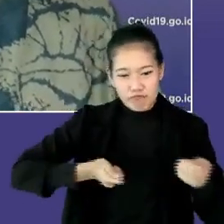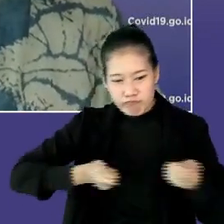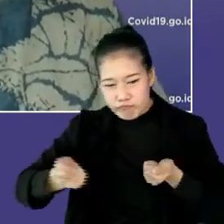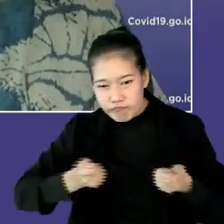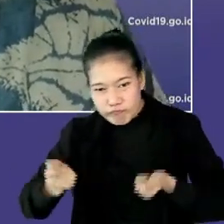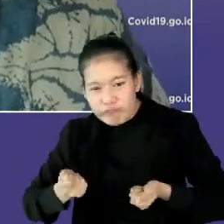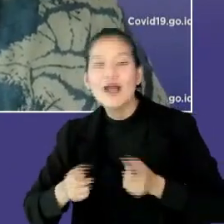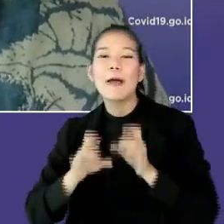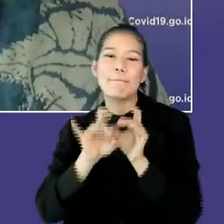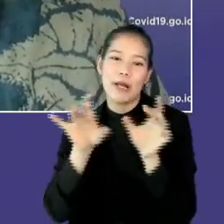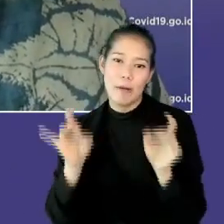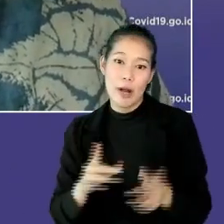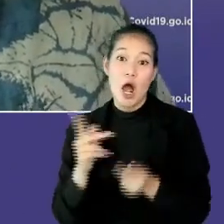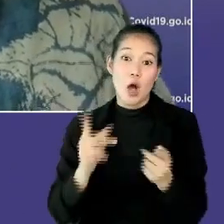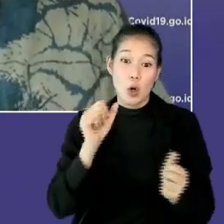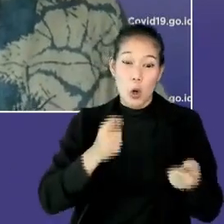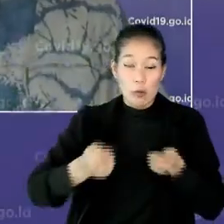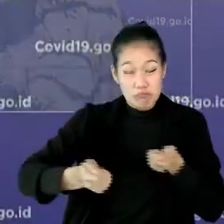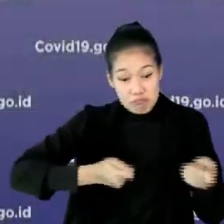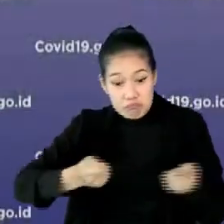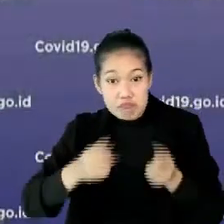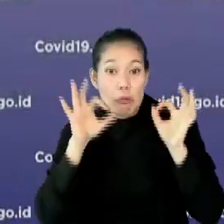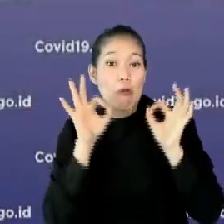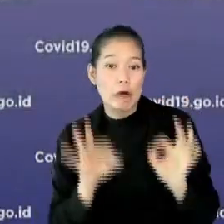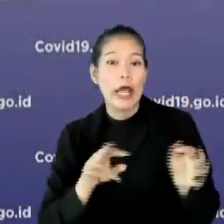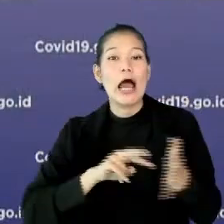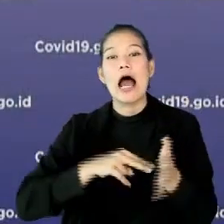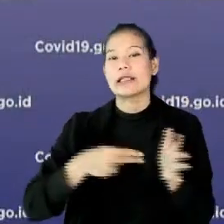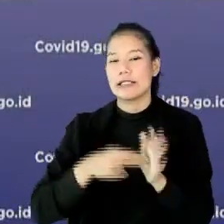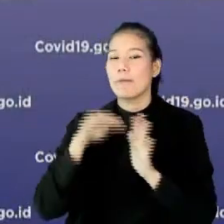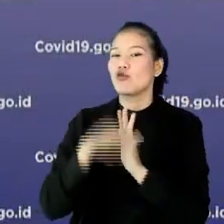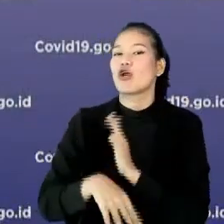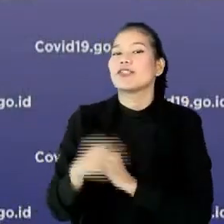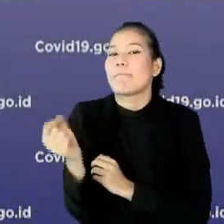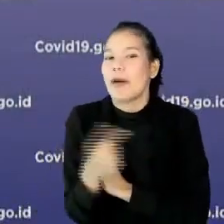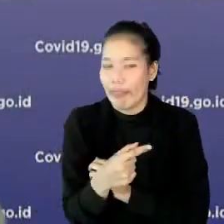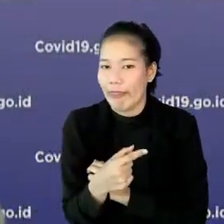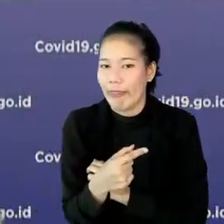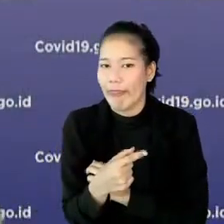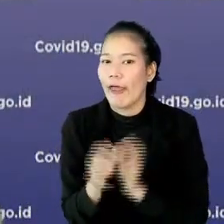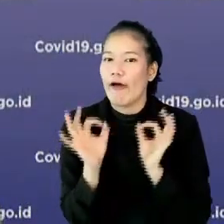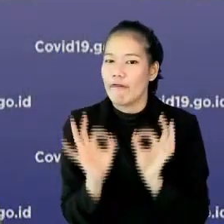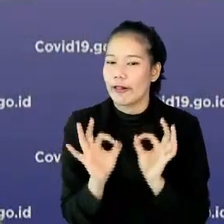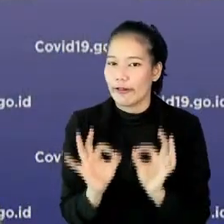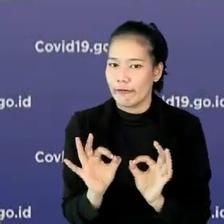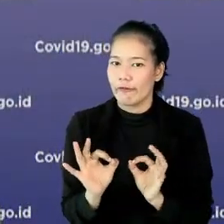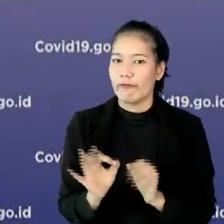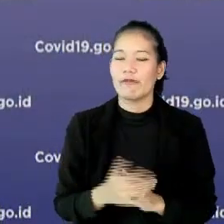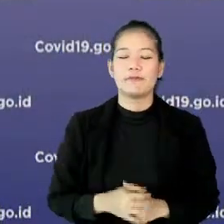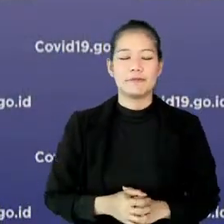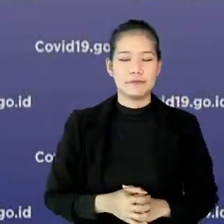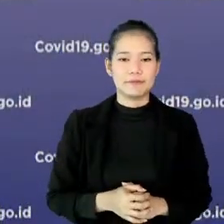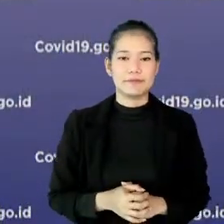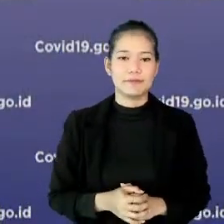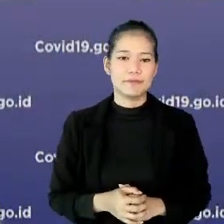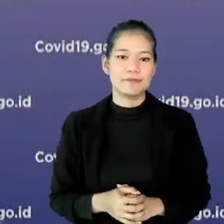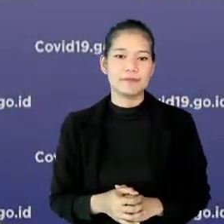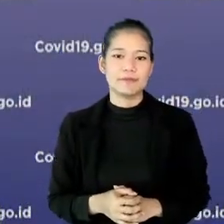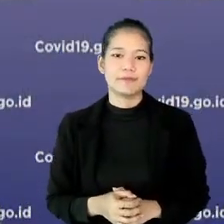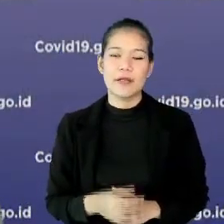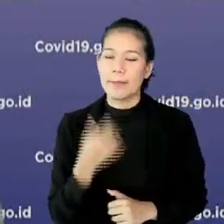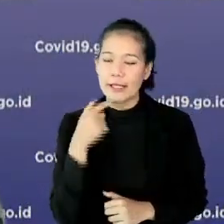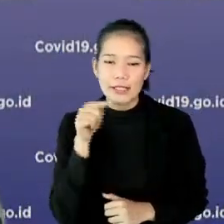Semakin baik mobilitasnya terjaga gitu ya, bisa jadi penurunannya juga lebih cepat. Efektivitasnya jauh bisa kita lihat lebih menekannya lebih